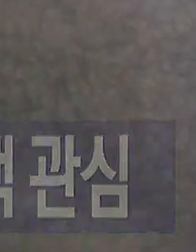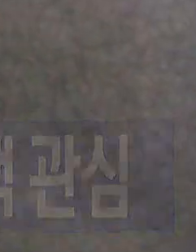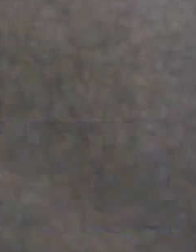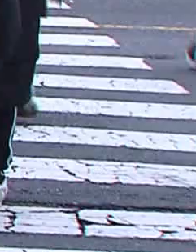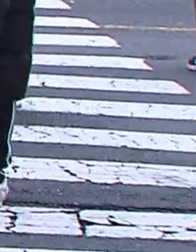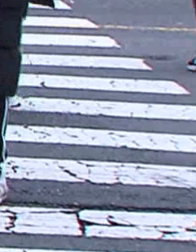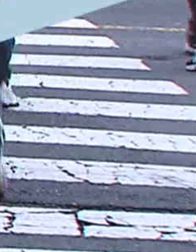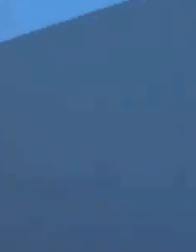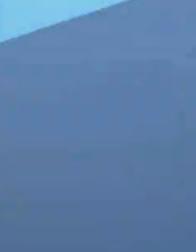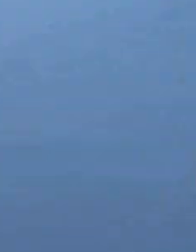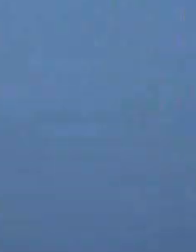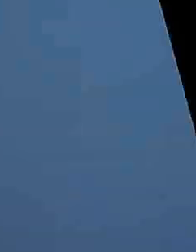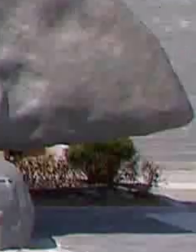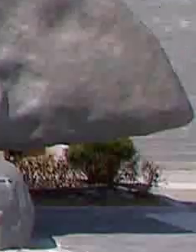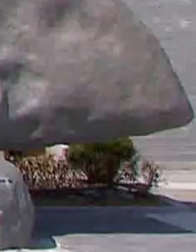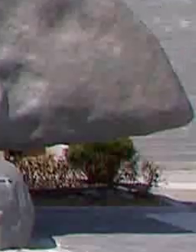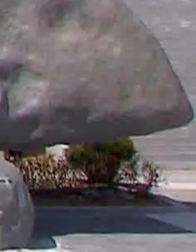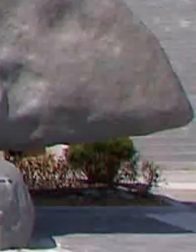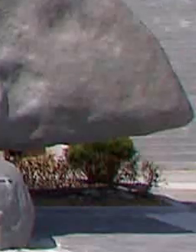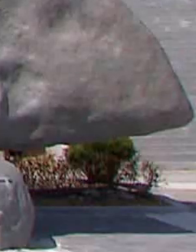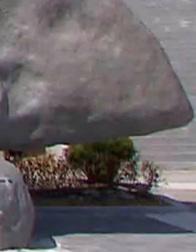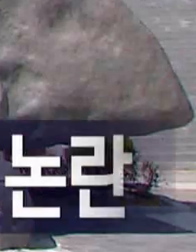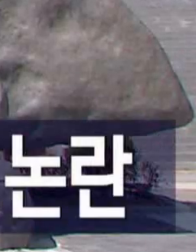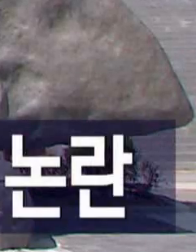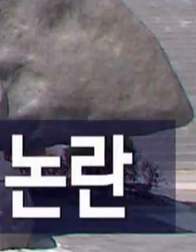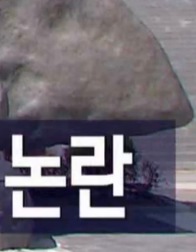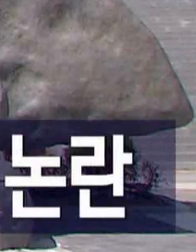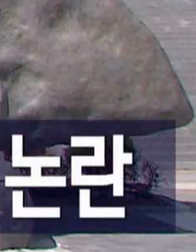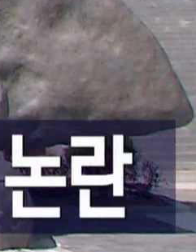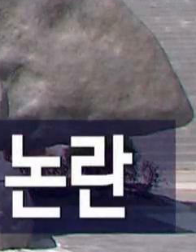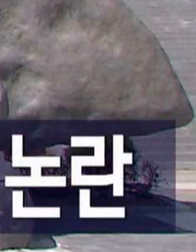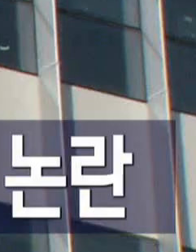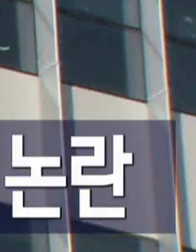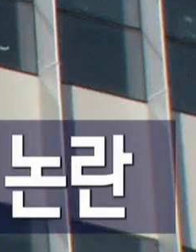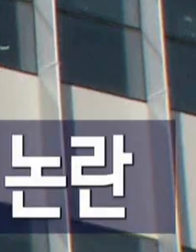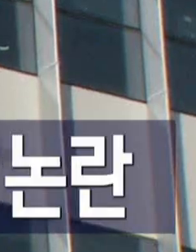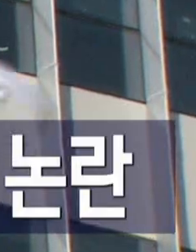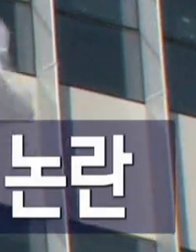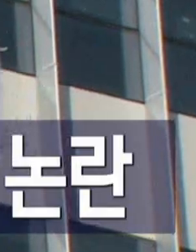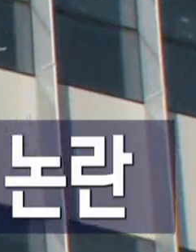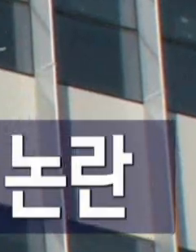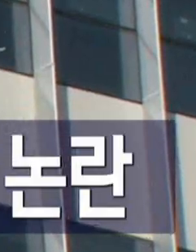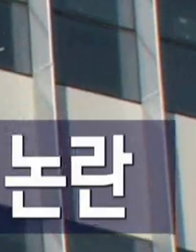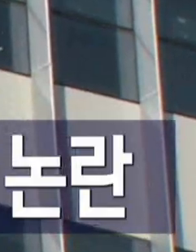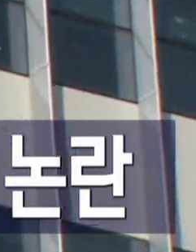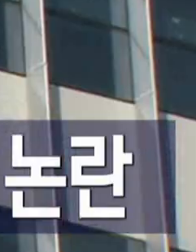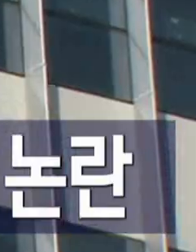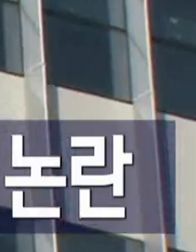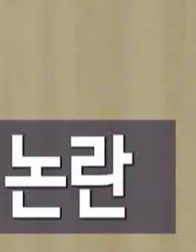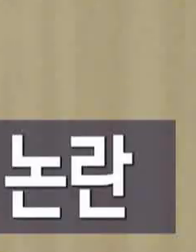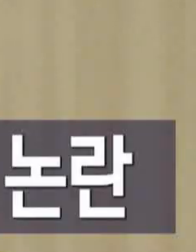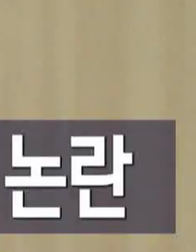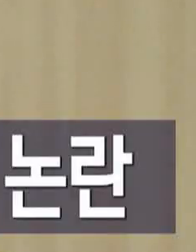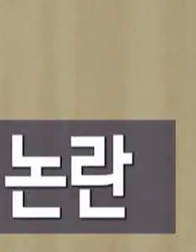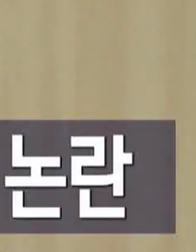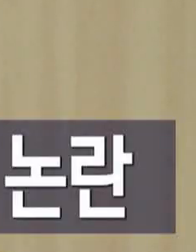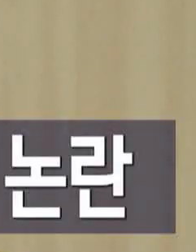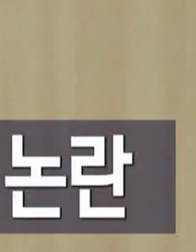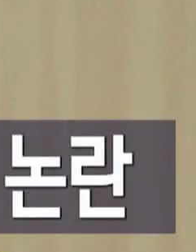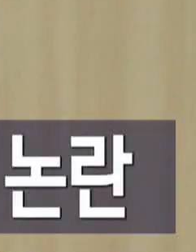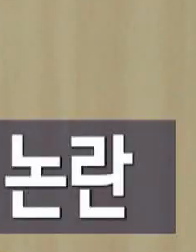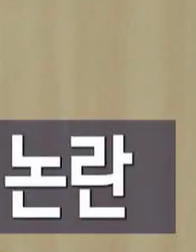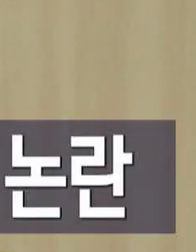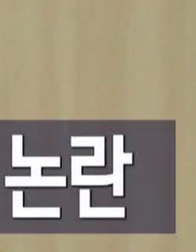점이 많습니다 최근 단행된 공군 인사의 걱정 논란이 일고 있습니다 소비 군수에